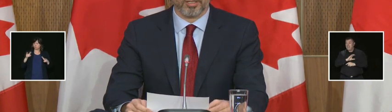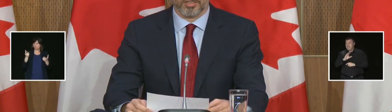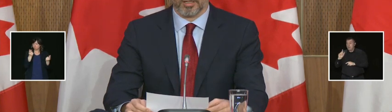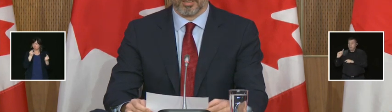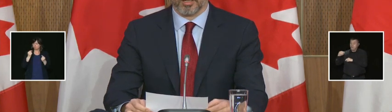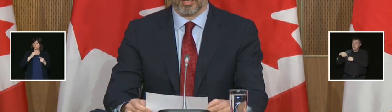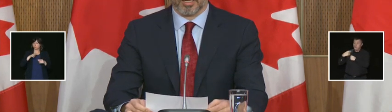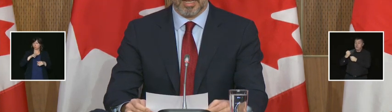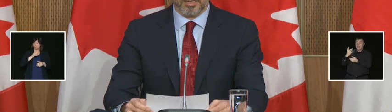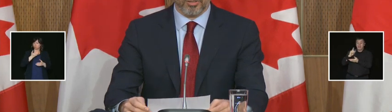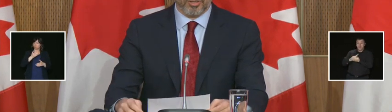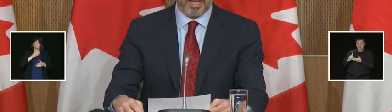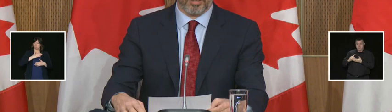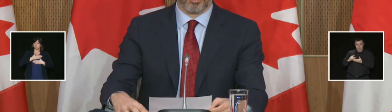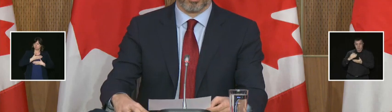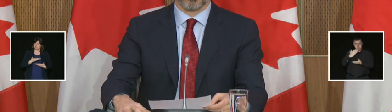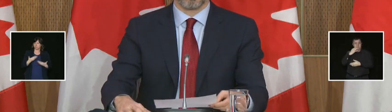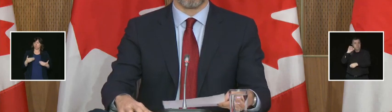works